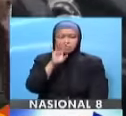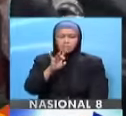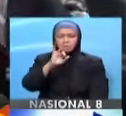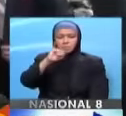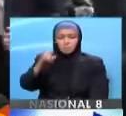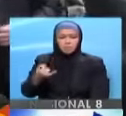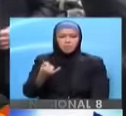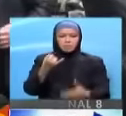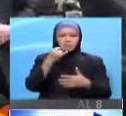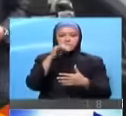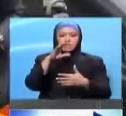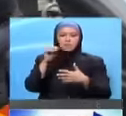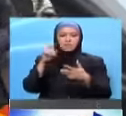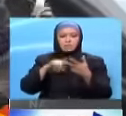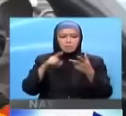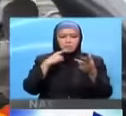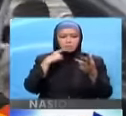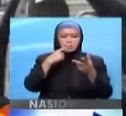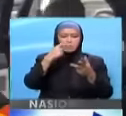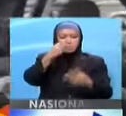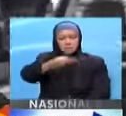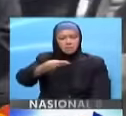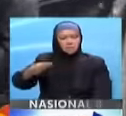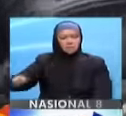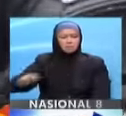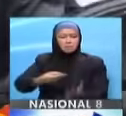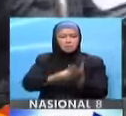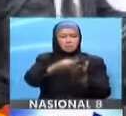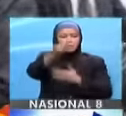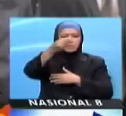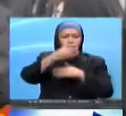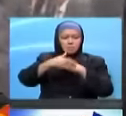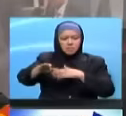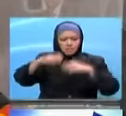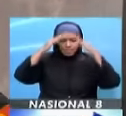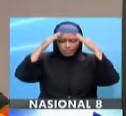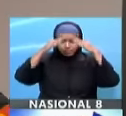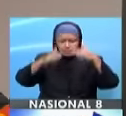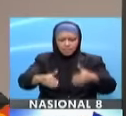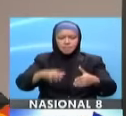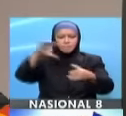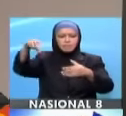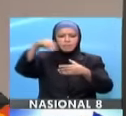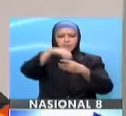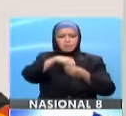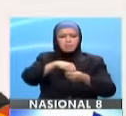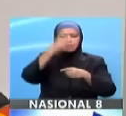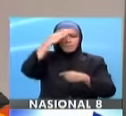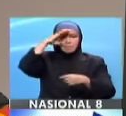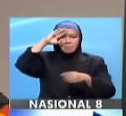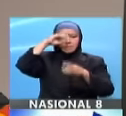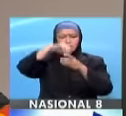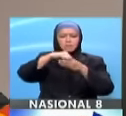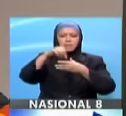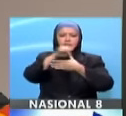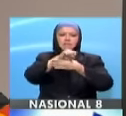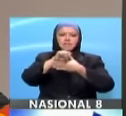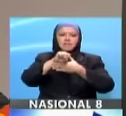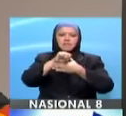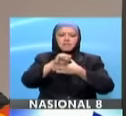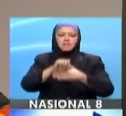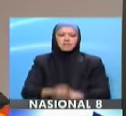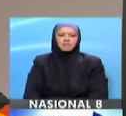dibeli PNB sejak 2012 selepas begitu lama fokusnya kepada penglibatan Bumiputra dalam sektor equity. The